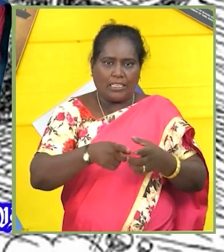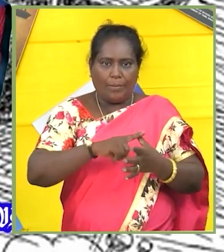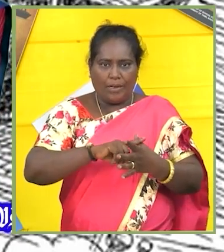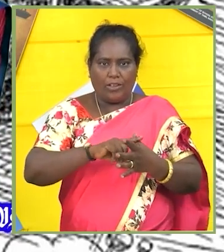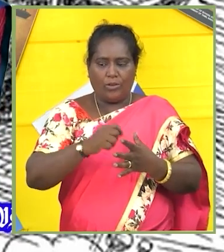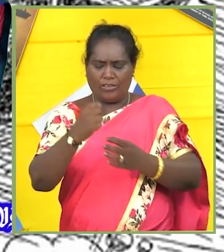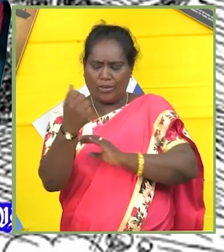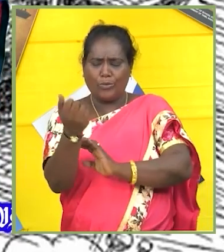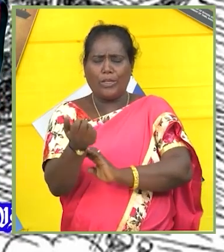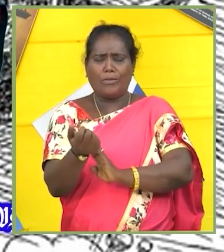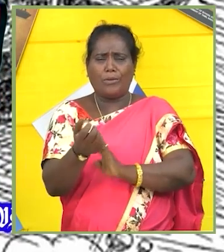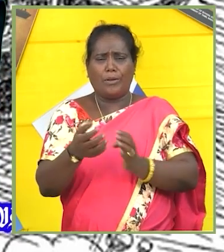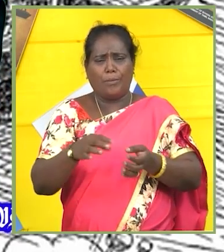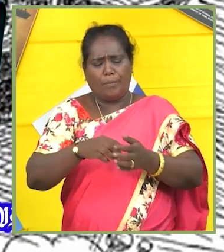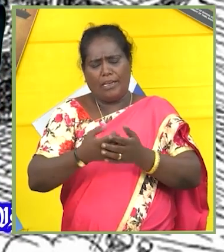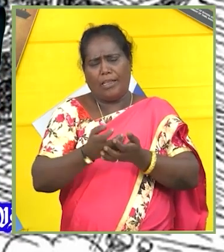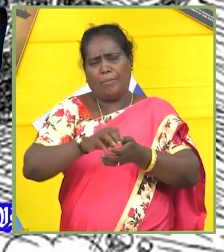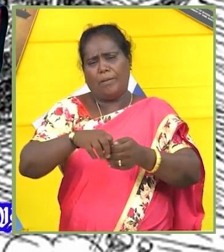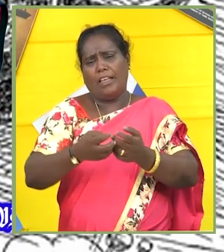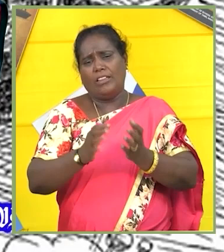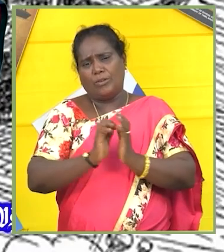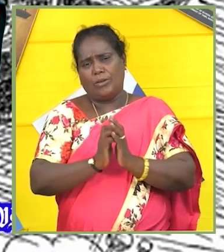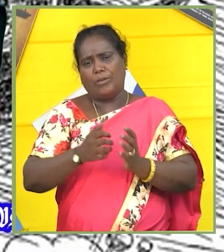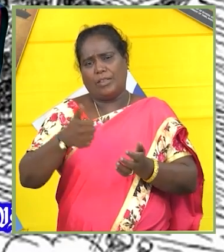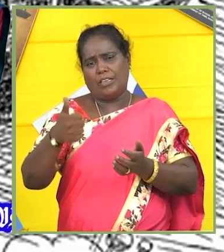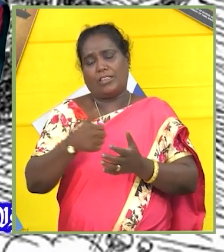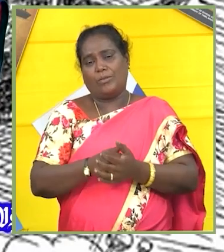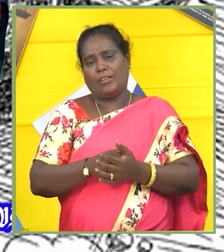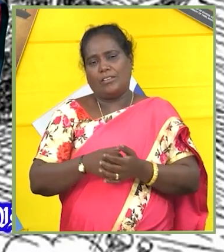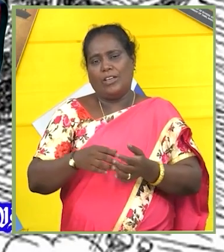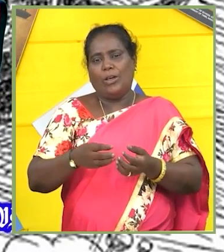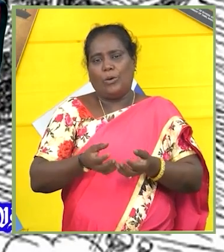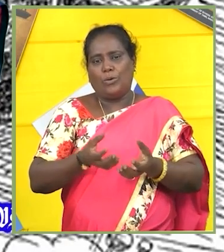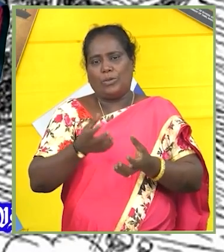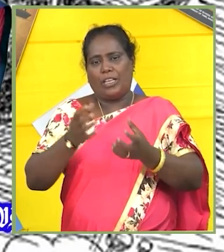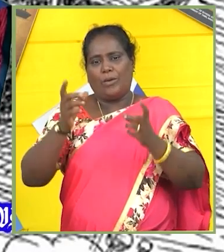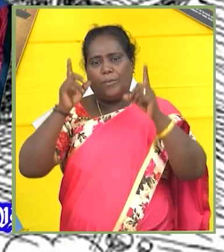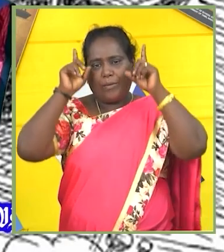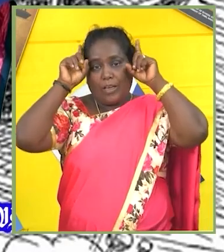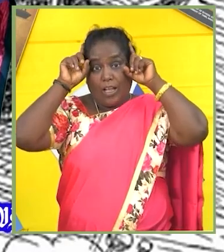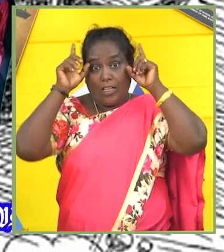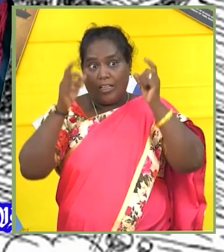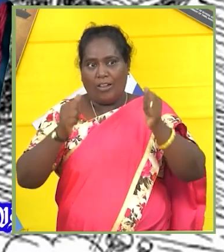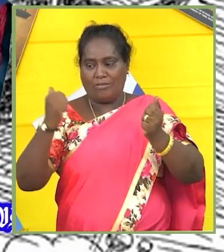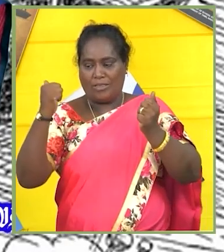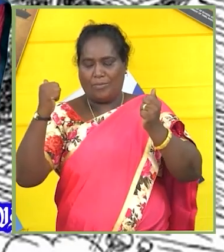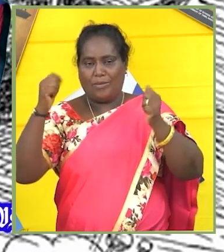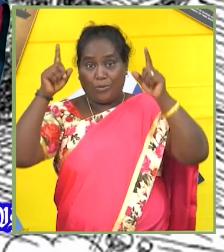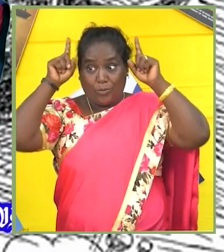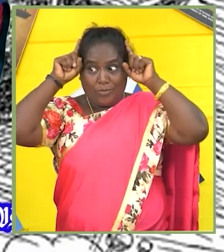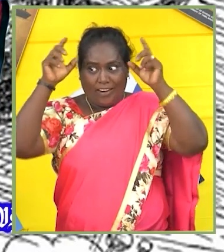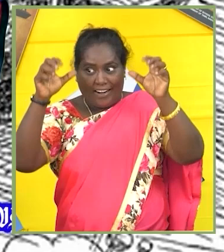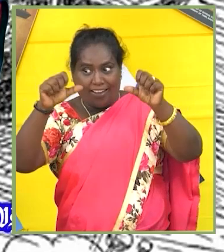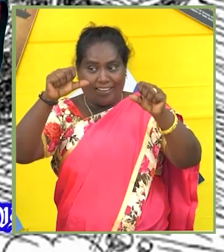கொண்டு தமிழர் தம் உணர்வோடு பின்னி பிணைந்து பண்பாடாகியுள்ளது ஏறு தழுவுதல். கொம்பிலே உள்ளது காளையின் தெம்பு.